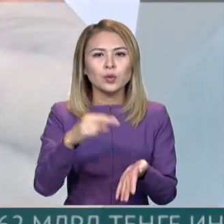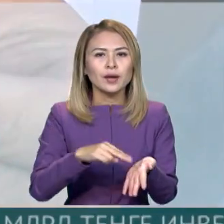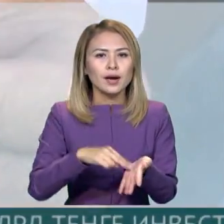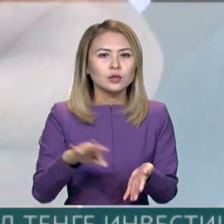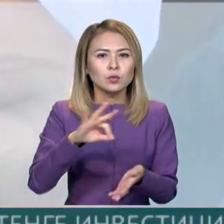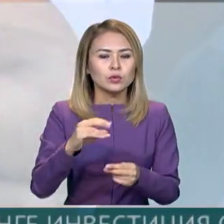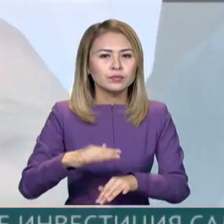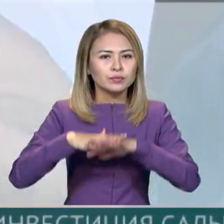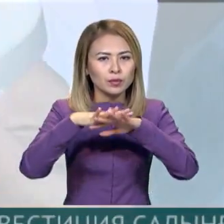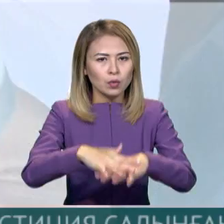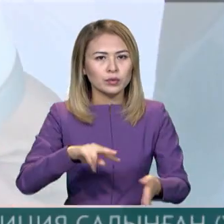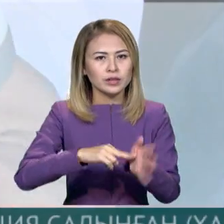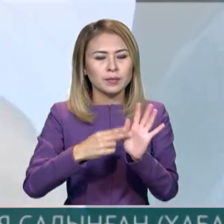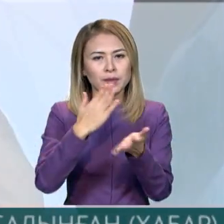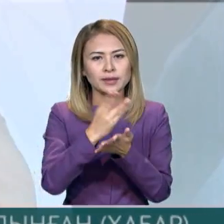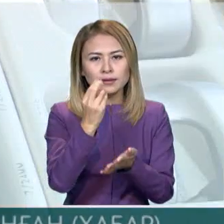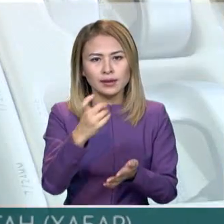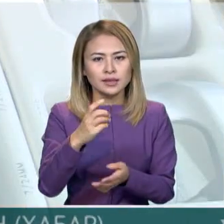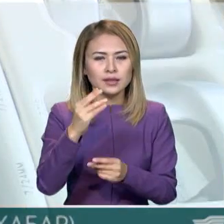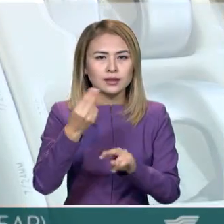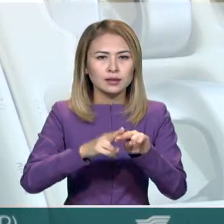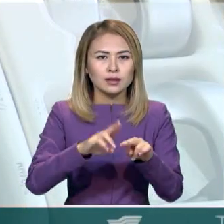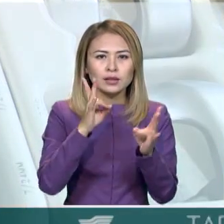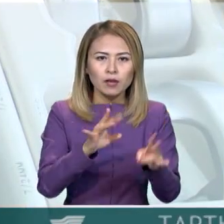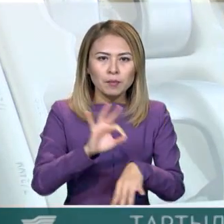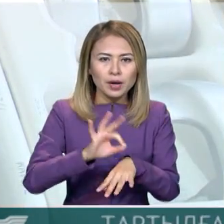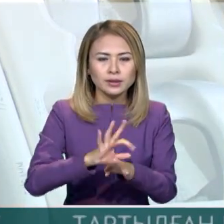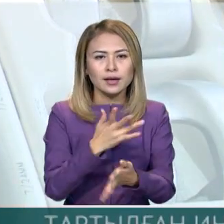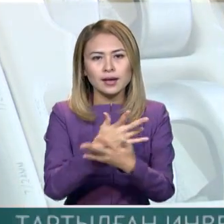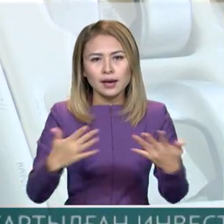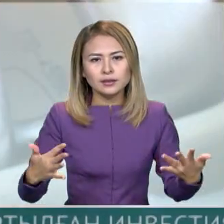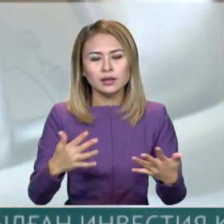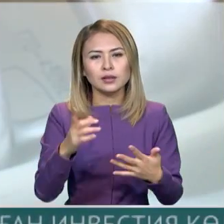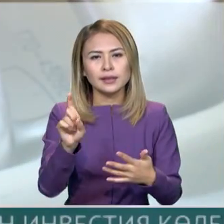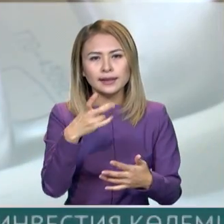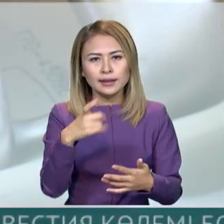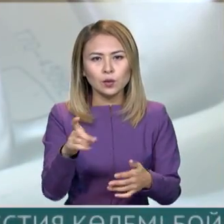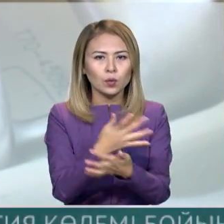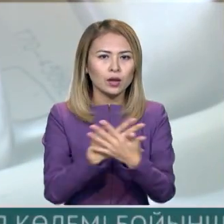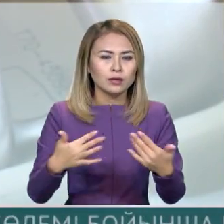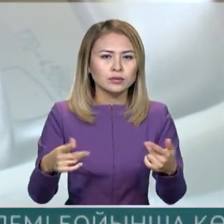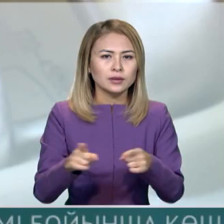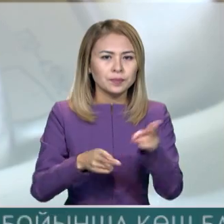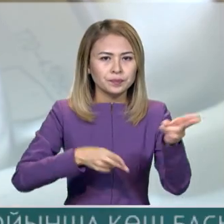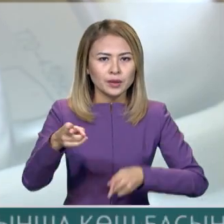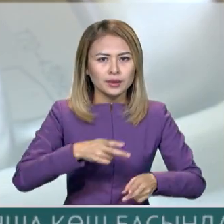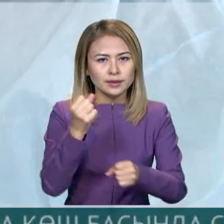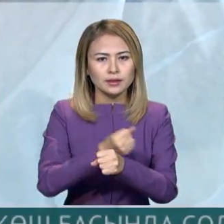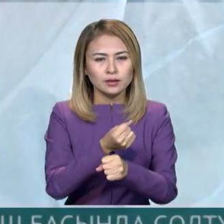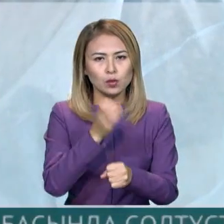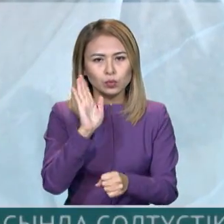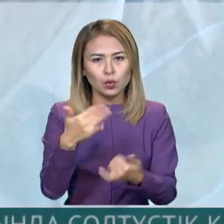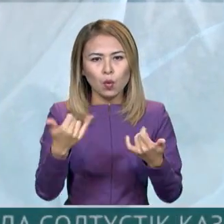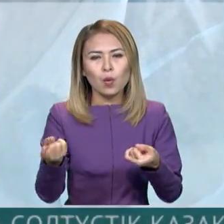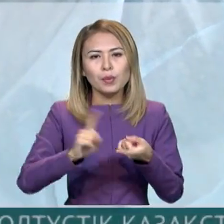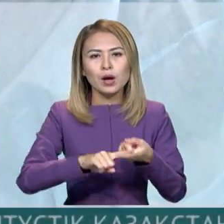миллион теңге қаржы бөлуді жоспарлап отыр. Цехта травматология, ортопедия және нейрохирургияда қолданылатын арнайы құрылғылар жасалады.